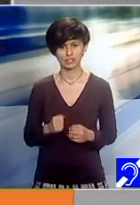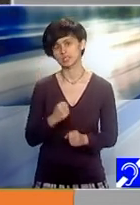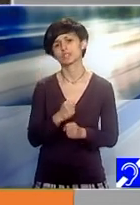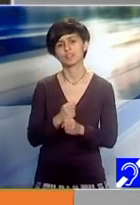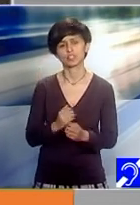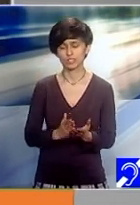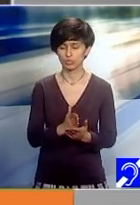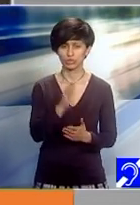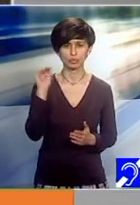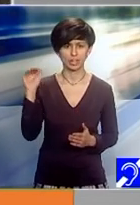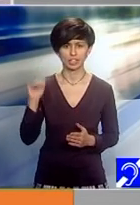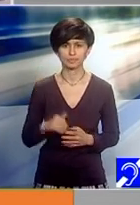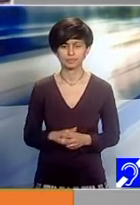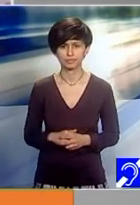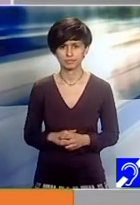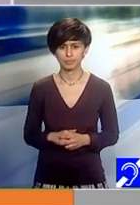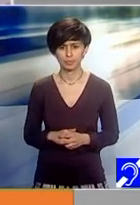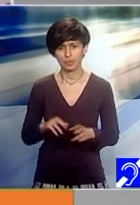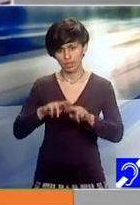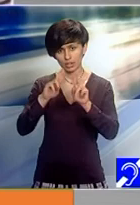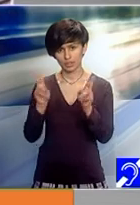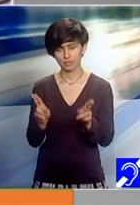faceți? Federația Sindicatelor Libere